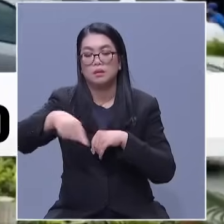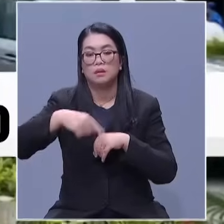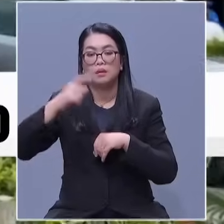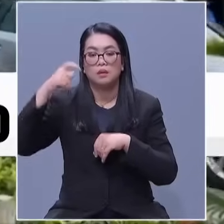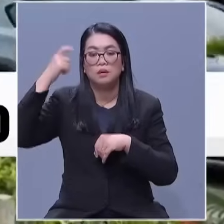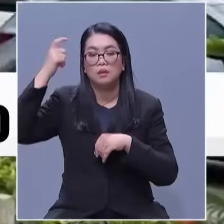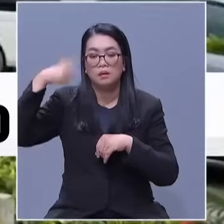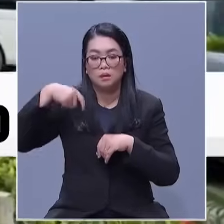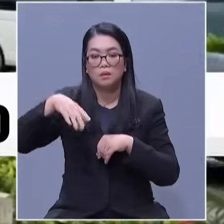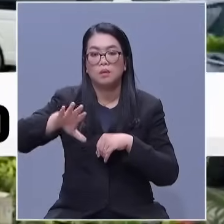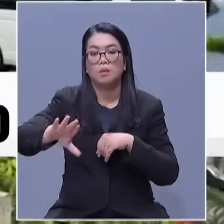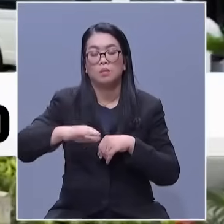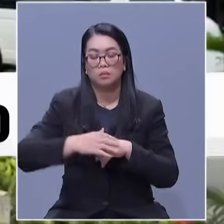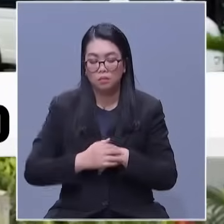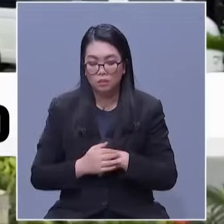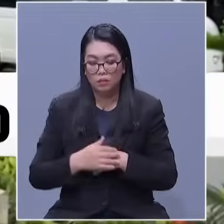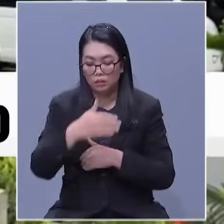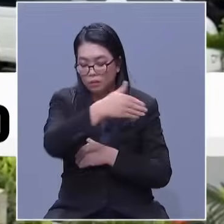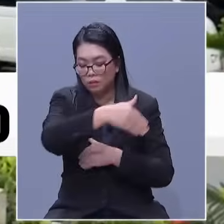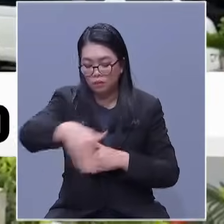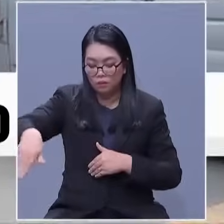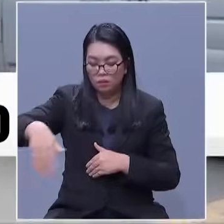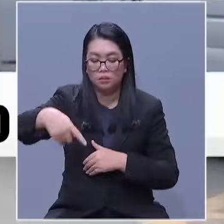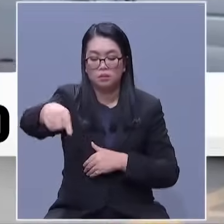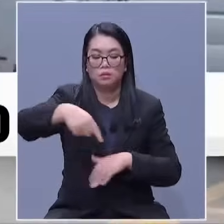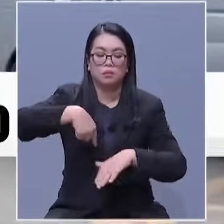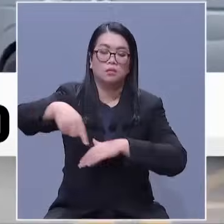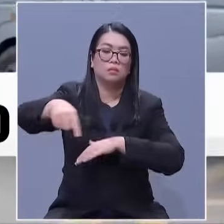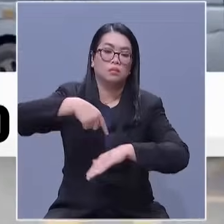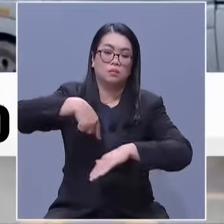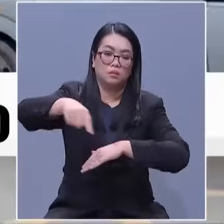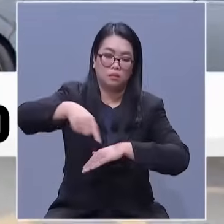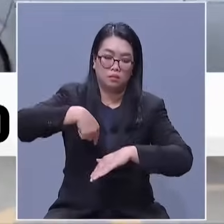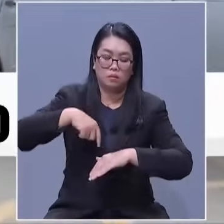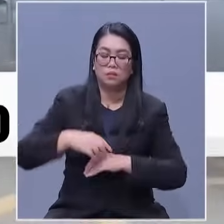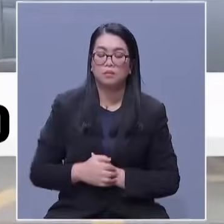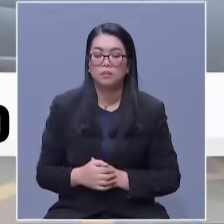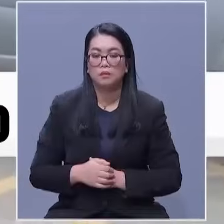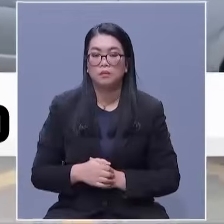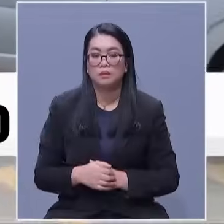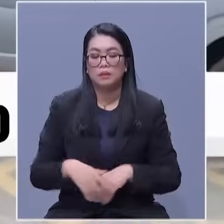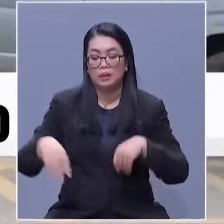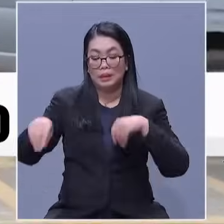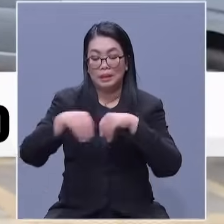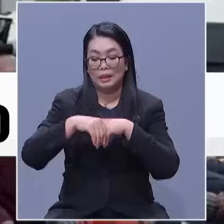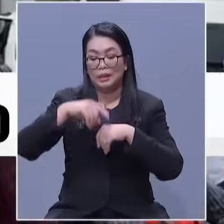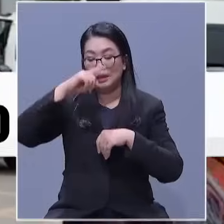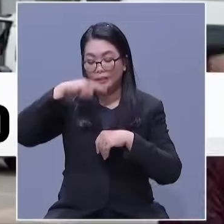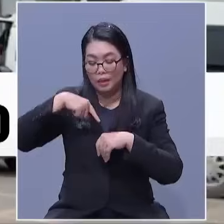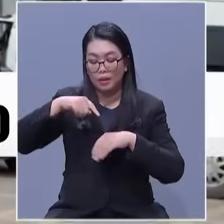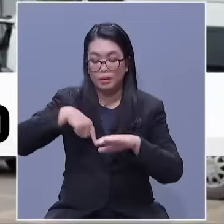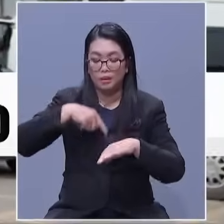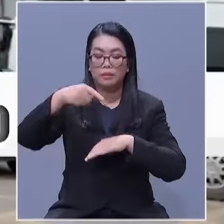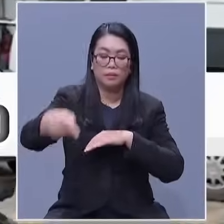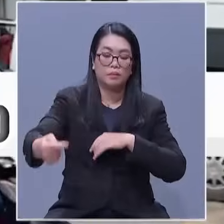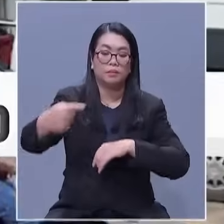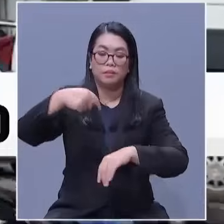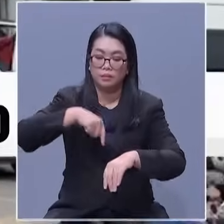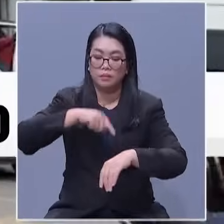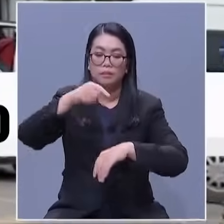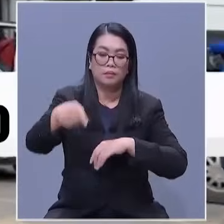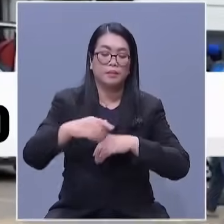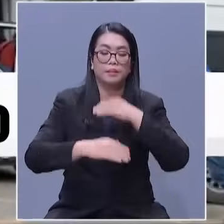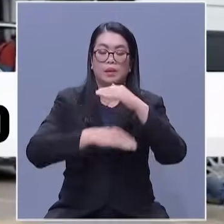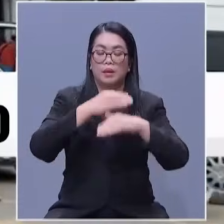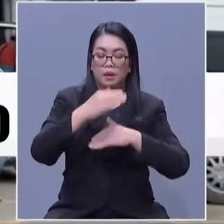ท่าขี้เหล็กนะคะของเมียนมาซึ่งเป็นจุดผ่านแดนถาวรแห่งเดียวของรัฐฉานแล้วก็ติดกับประเทศไทยเพื่อที่จะมาพัฒนาชายแดน